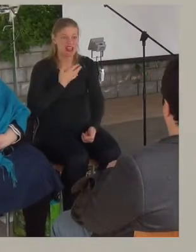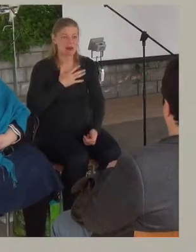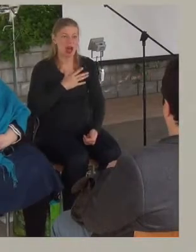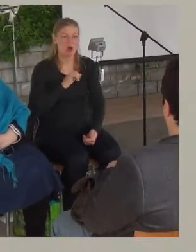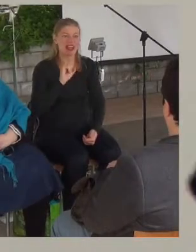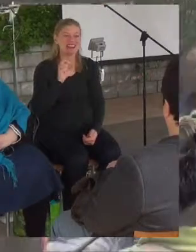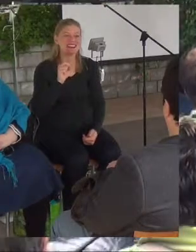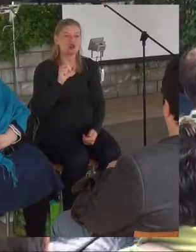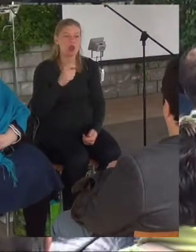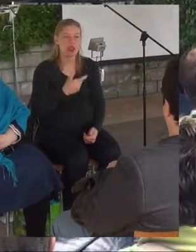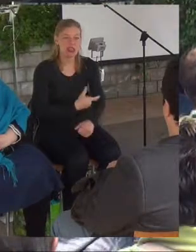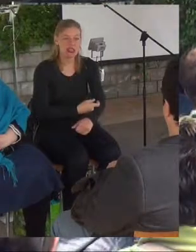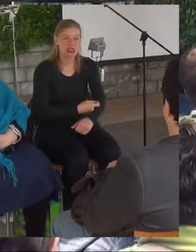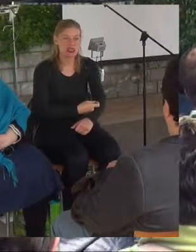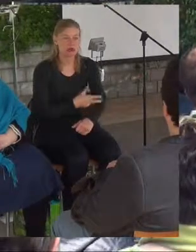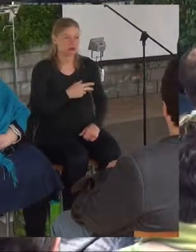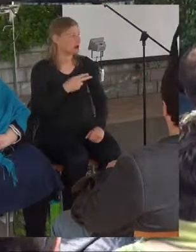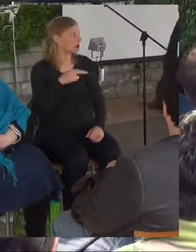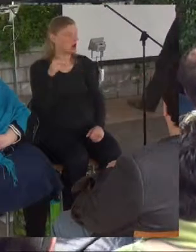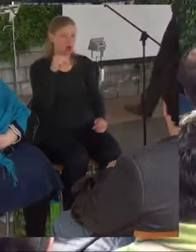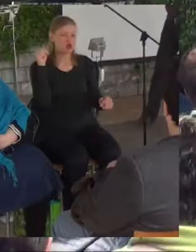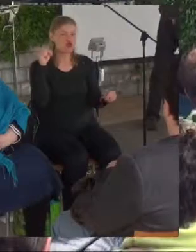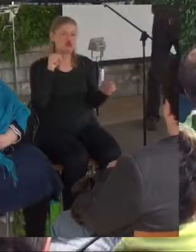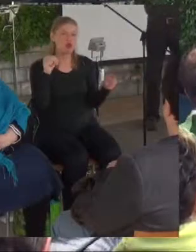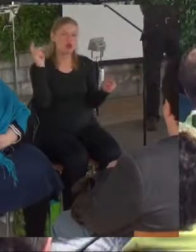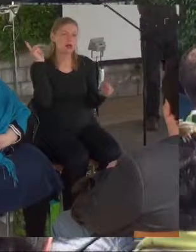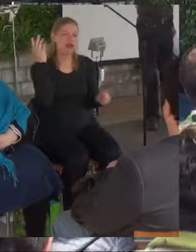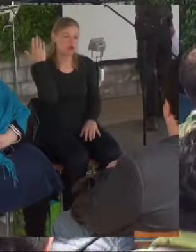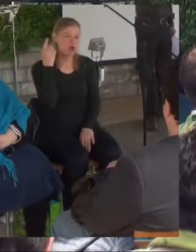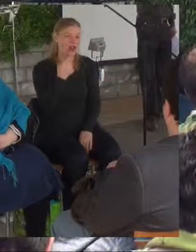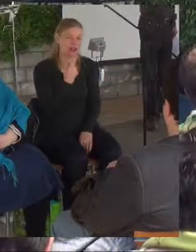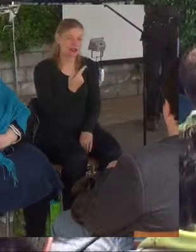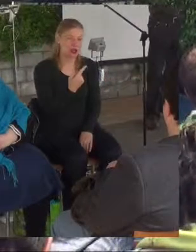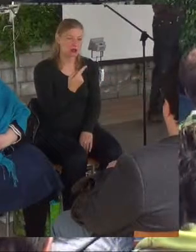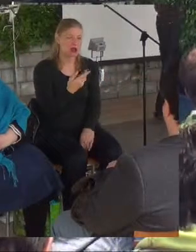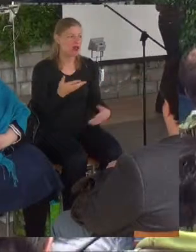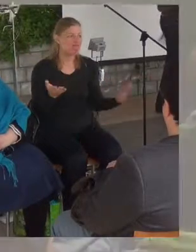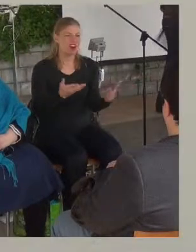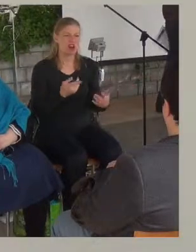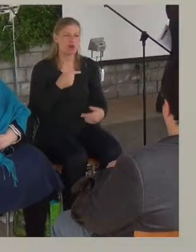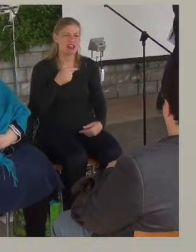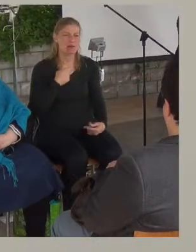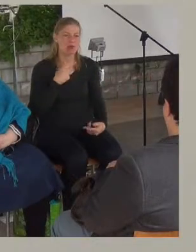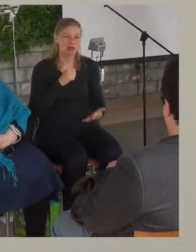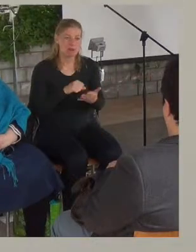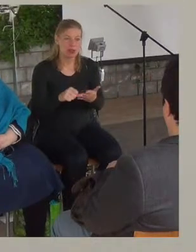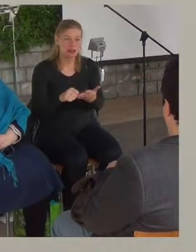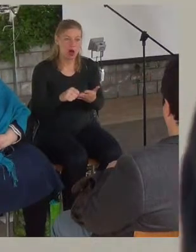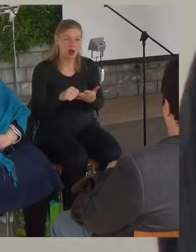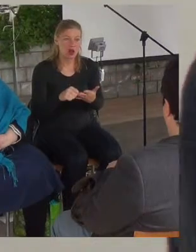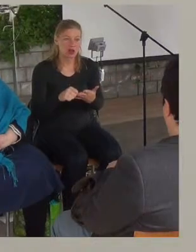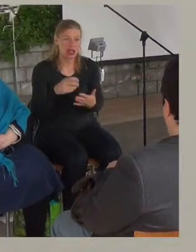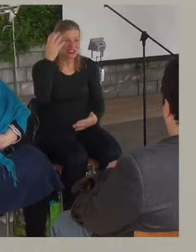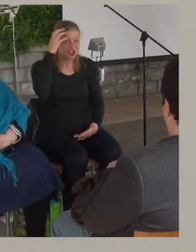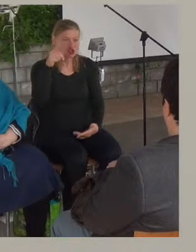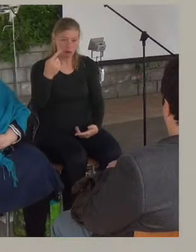Insulin ab und zu. Der Norbert hat auch gut gesagt, wieso muss ich was bezahlen, wo mir der Staat sagt,